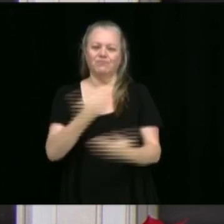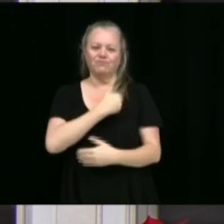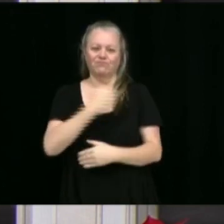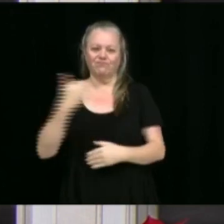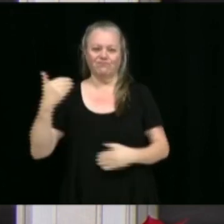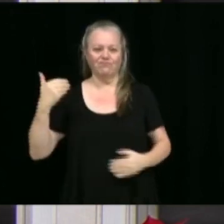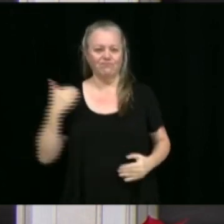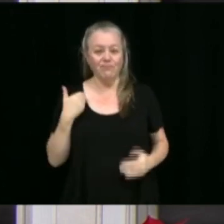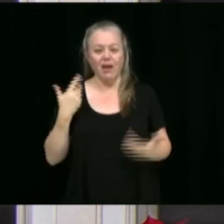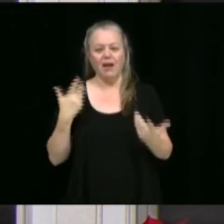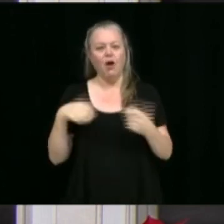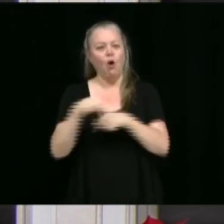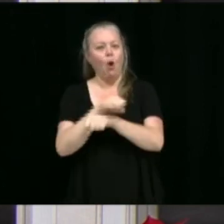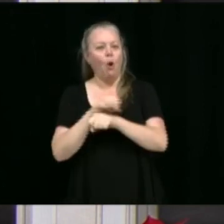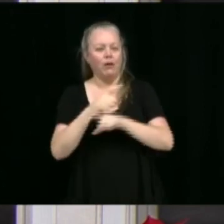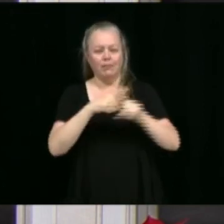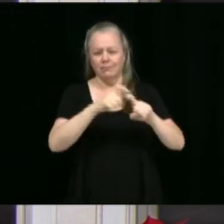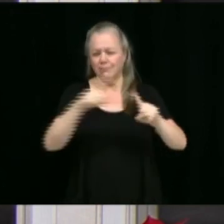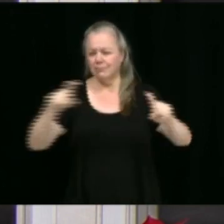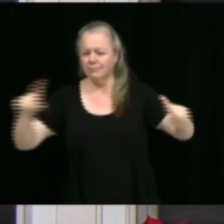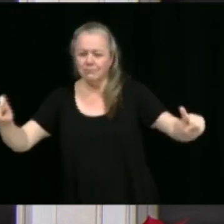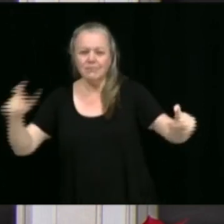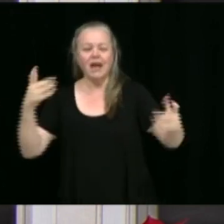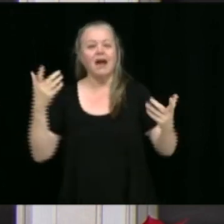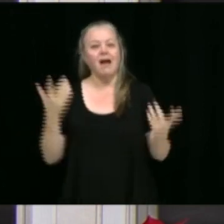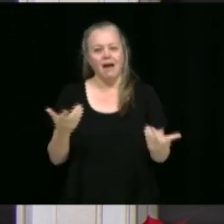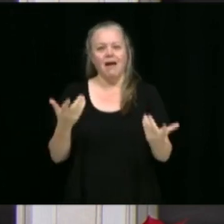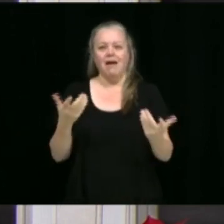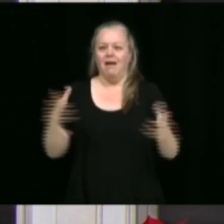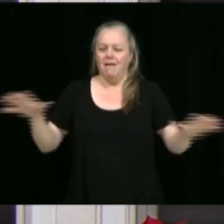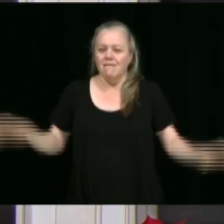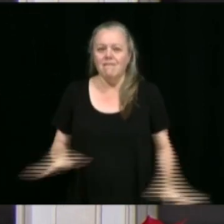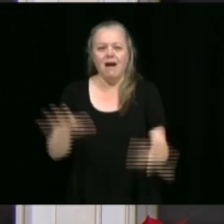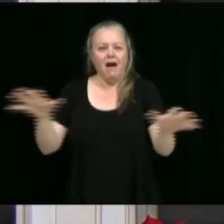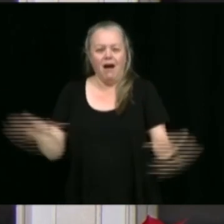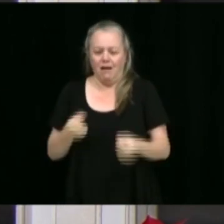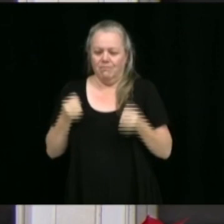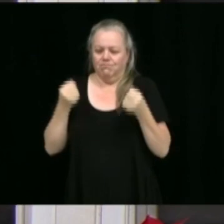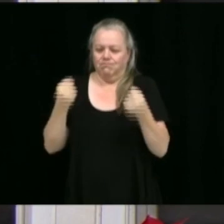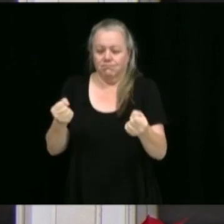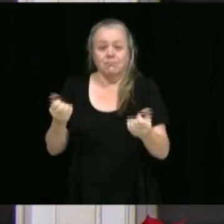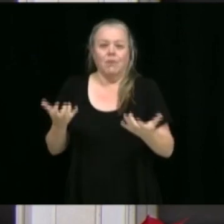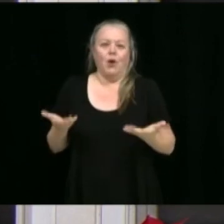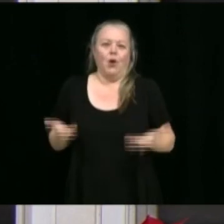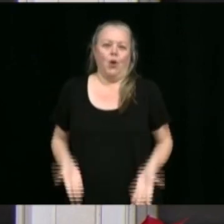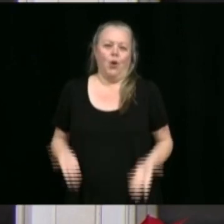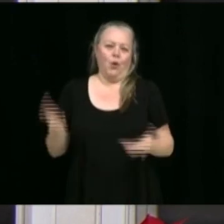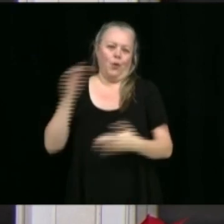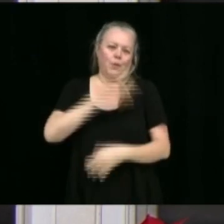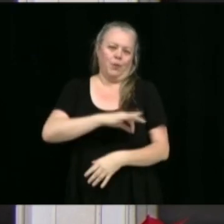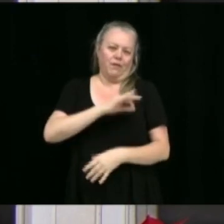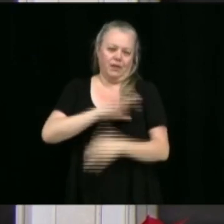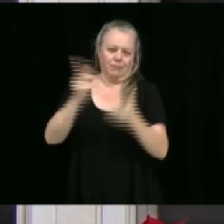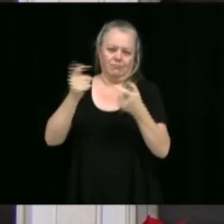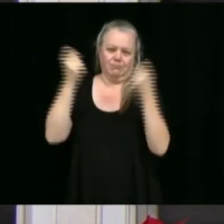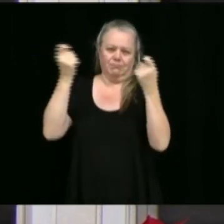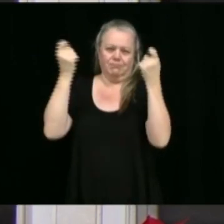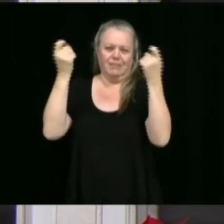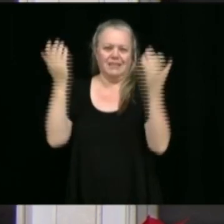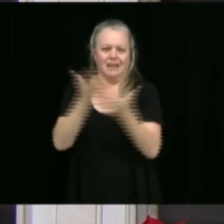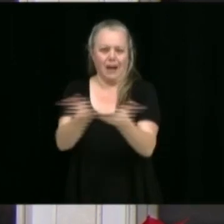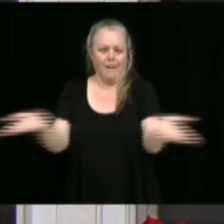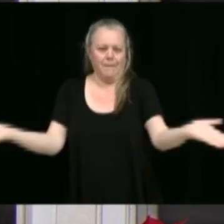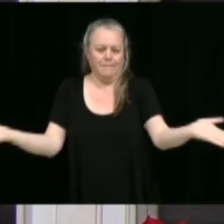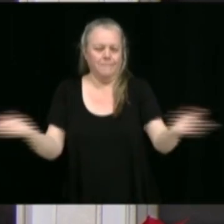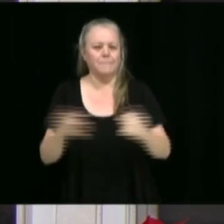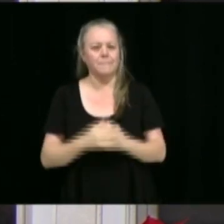et de célébrer les efforts inlassables des citoyens de Victoriaville qui mettent tout en œuvre pour développer une ville qui est inclusive